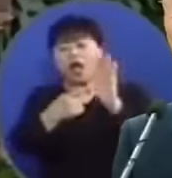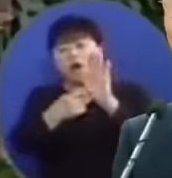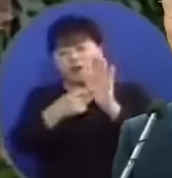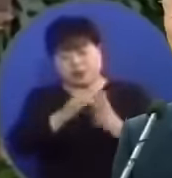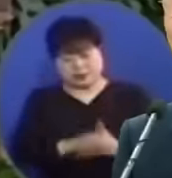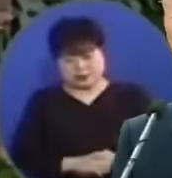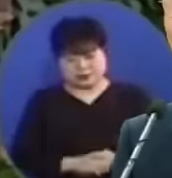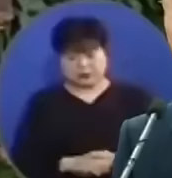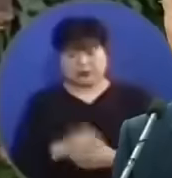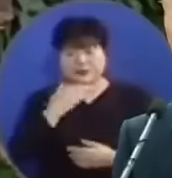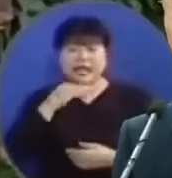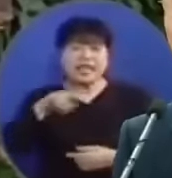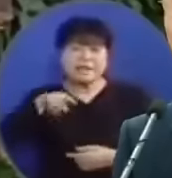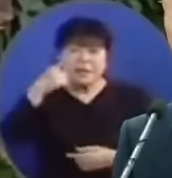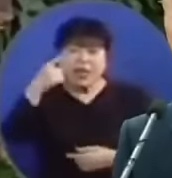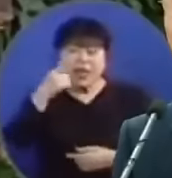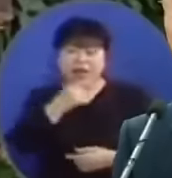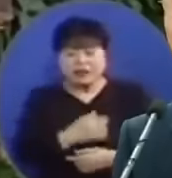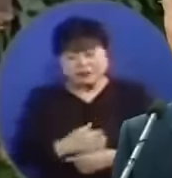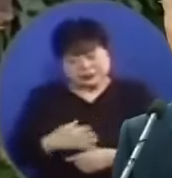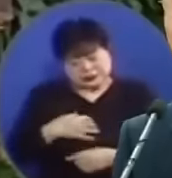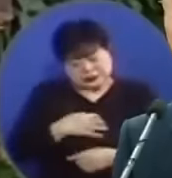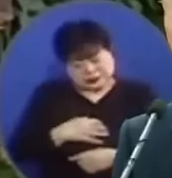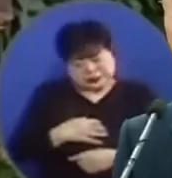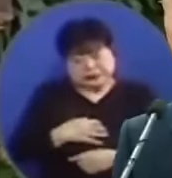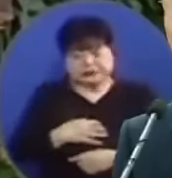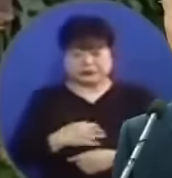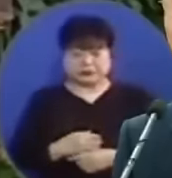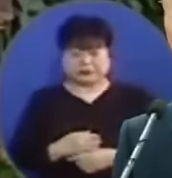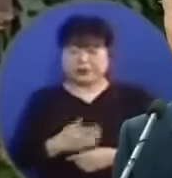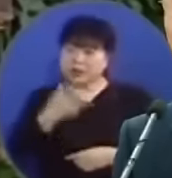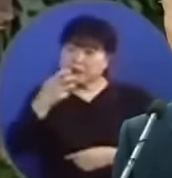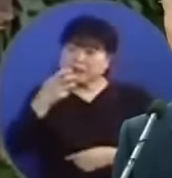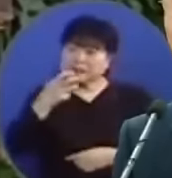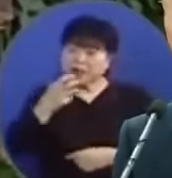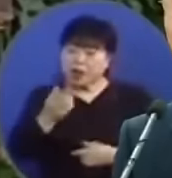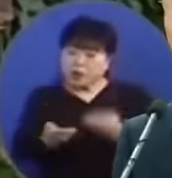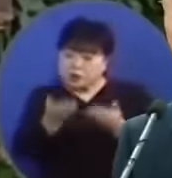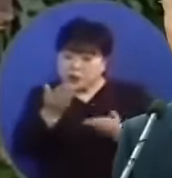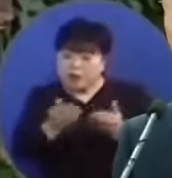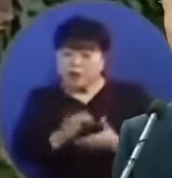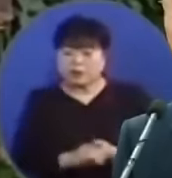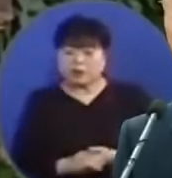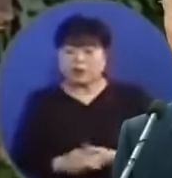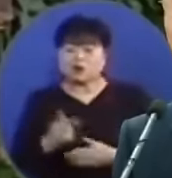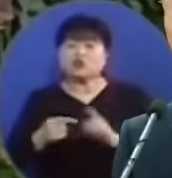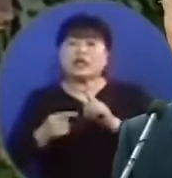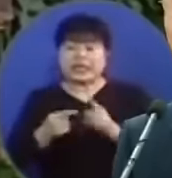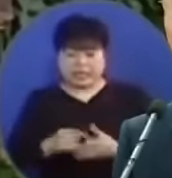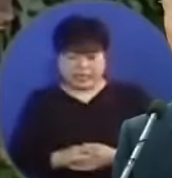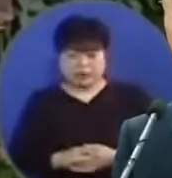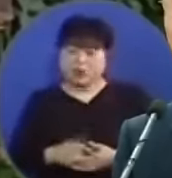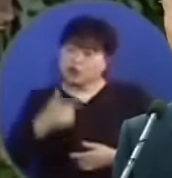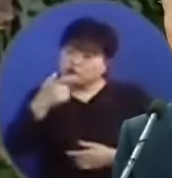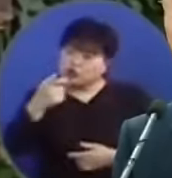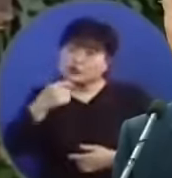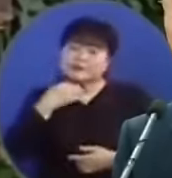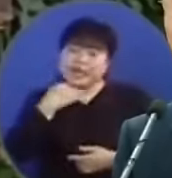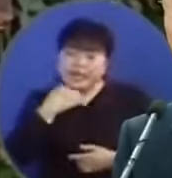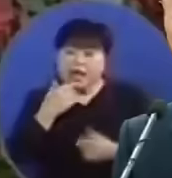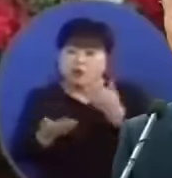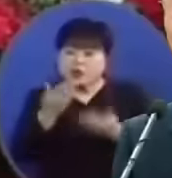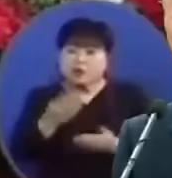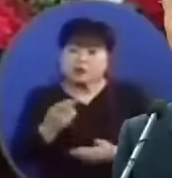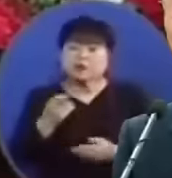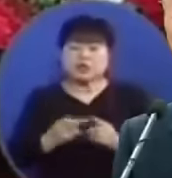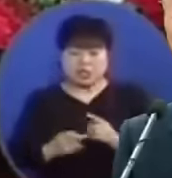발표했습니다. 100세인들의 근심 걱정은 팔순인과 비교해서 6분의 1, 환갑인에 비해서 12분의 1 정도밖에 안